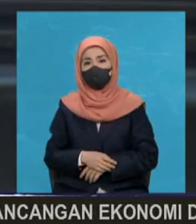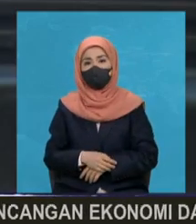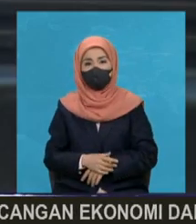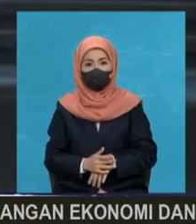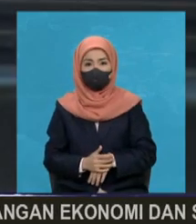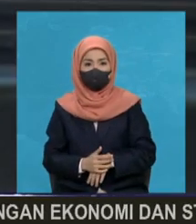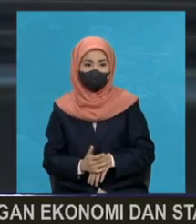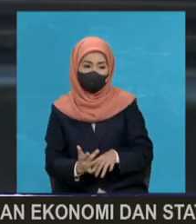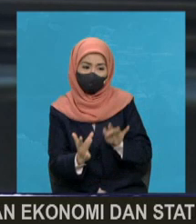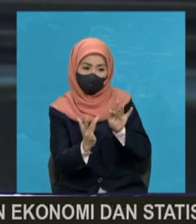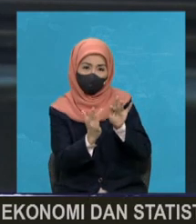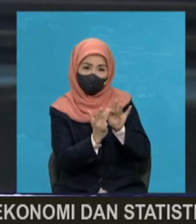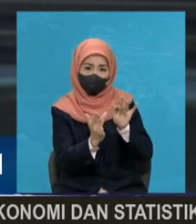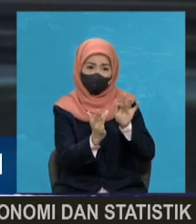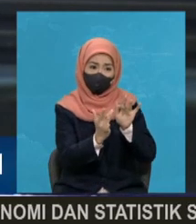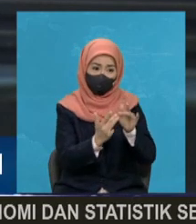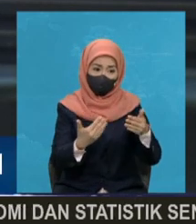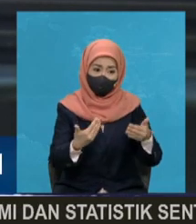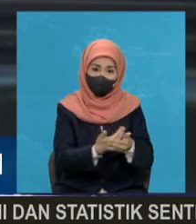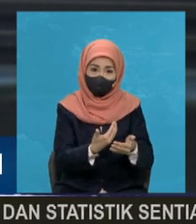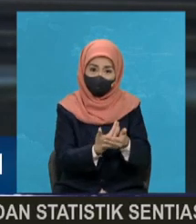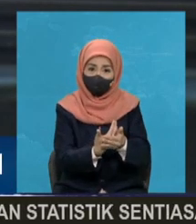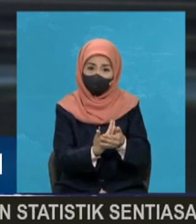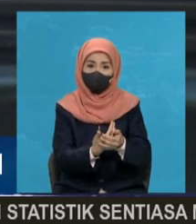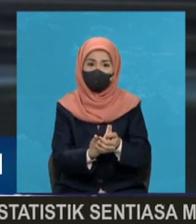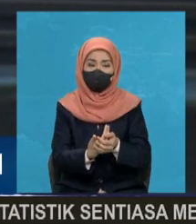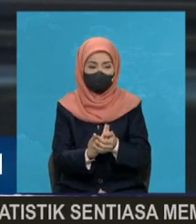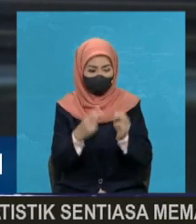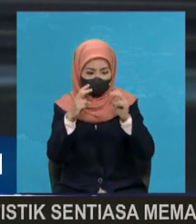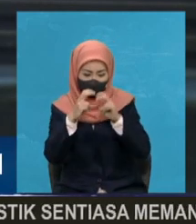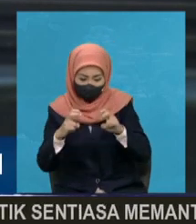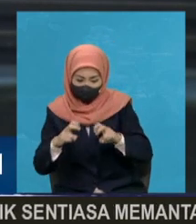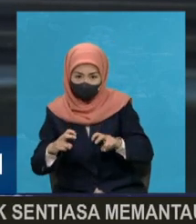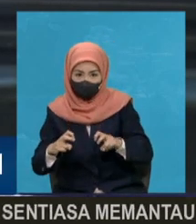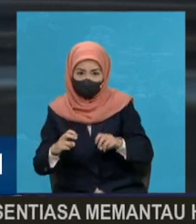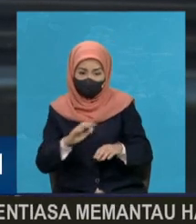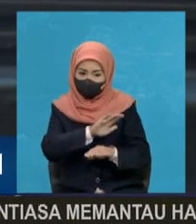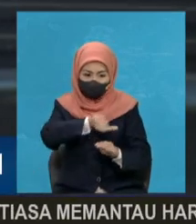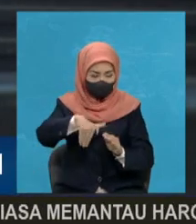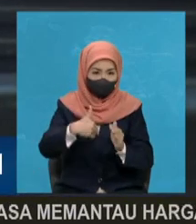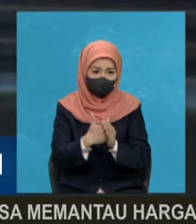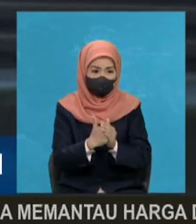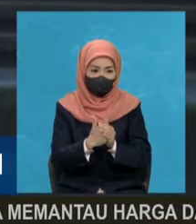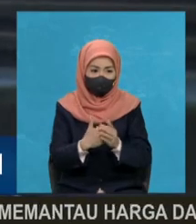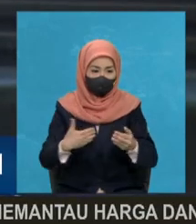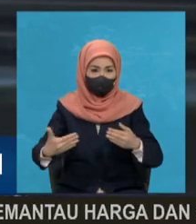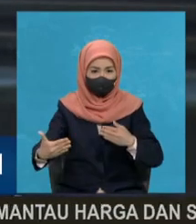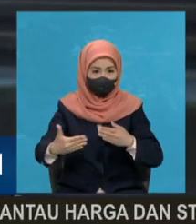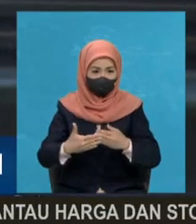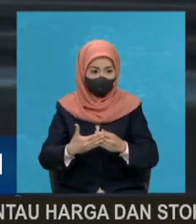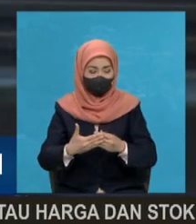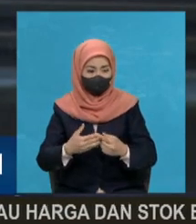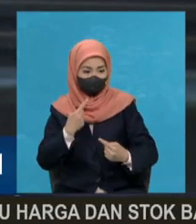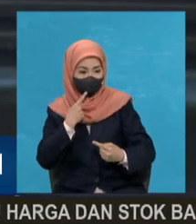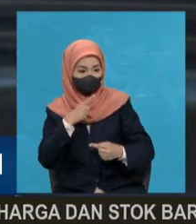Hai pengasaman kontek bagi semua cash-cash baru ini masih dijalankan smoke kontak terdekat yang dikenal pasti akan